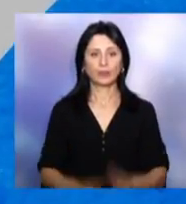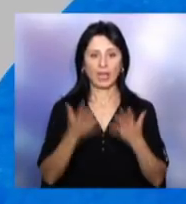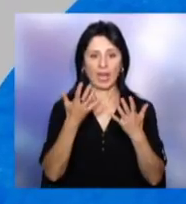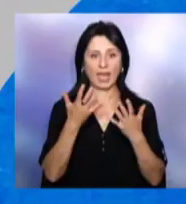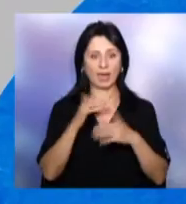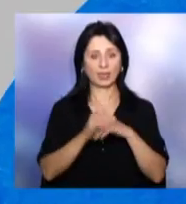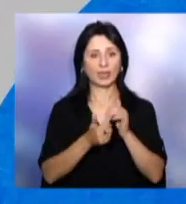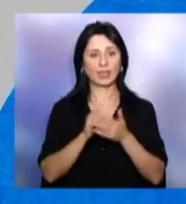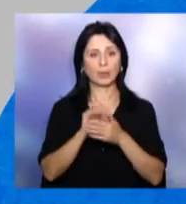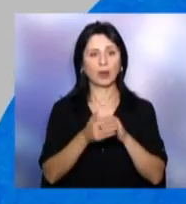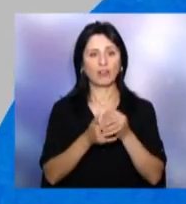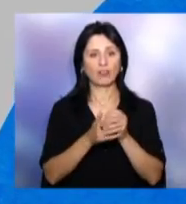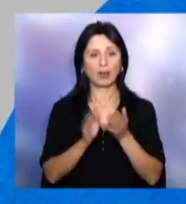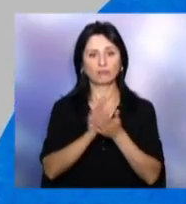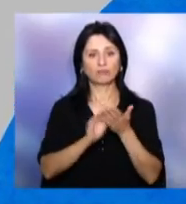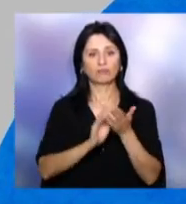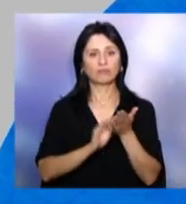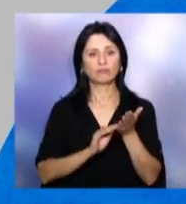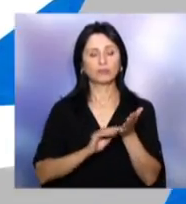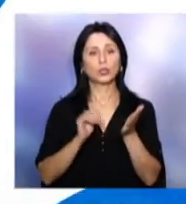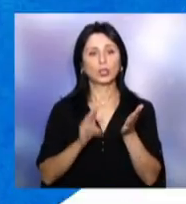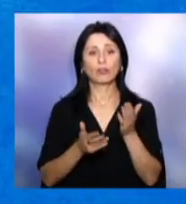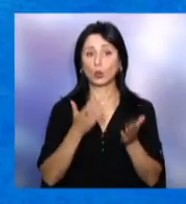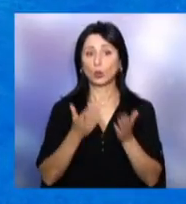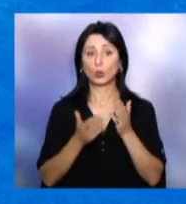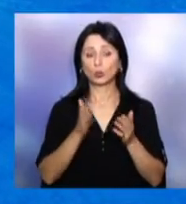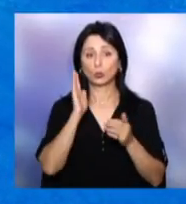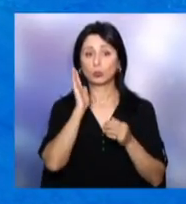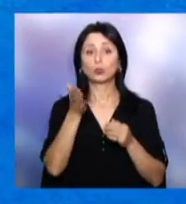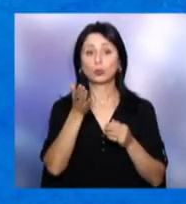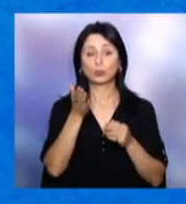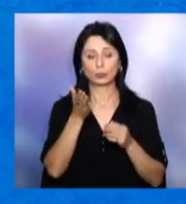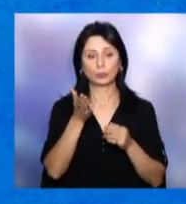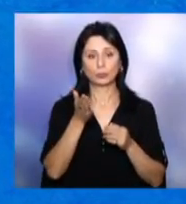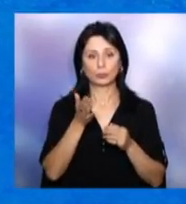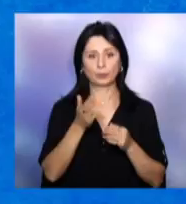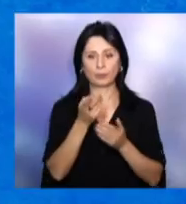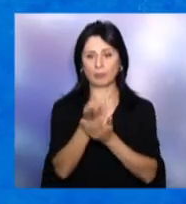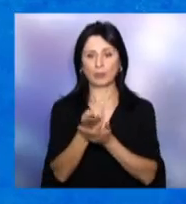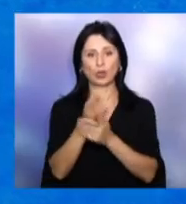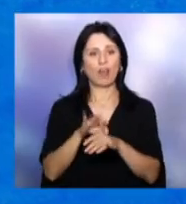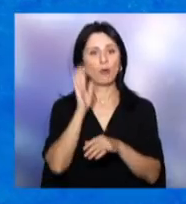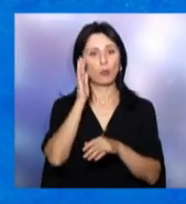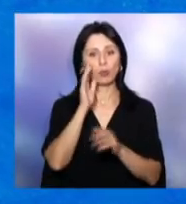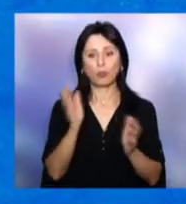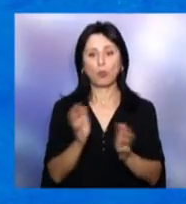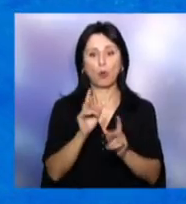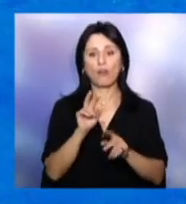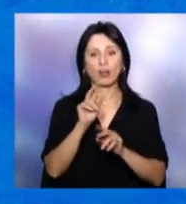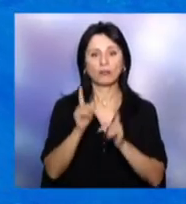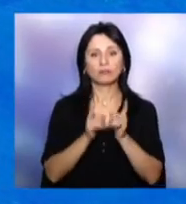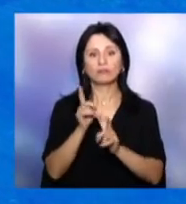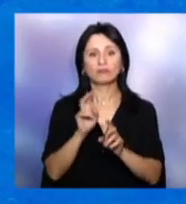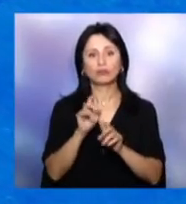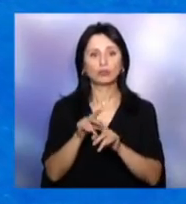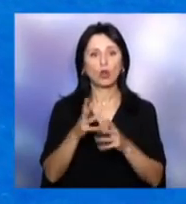ხელების დაბანა, დამუშავების წესები. თუ თქვენ გადაწყვეტთ მწოლიარე ავადმყოფის მოვლა,